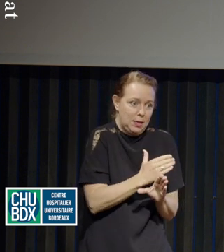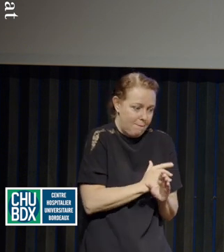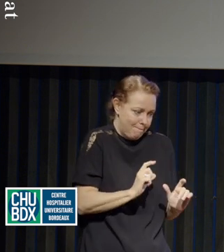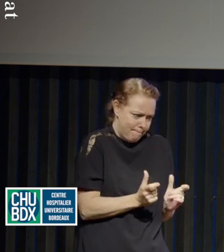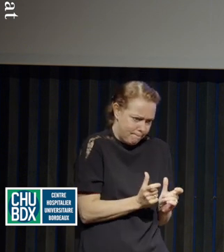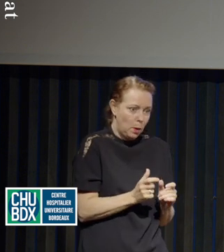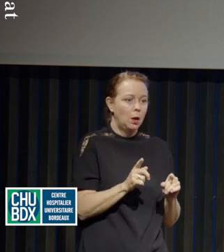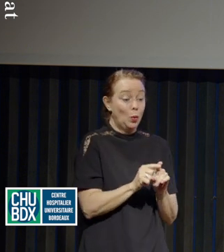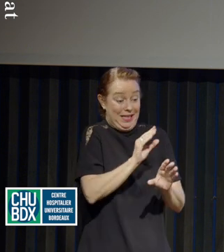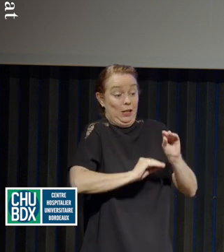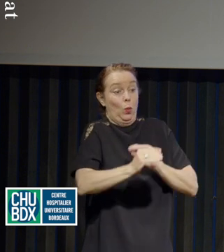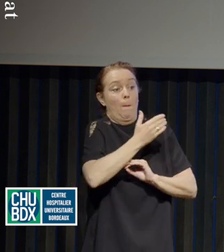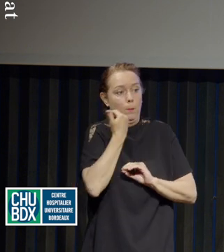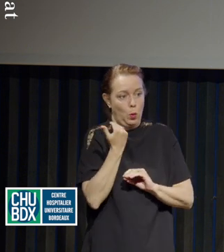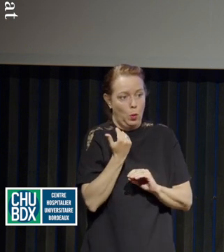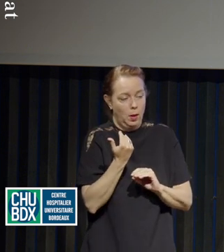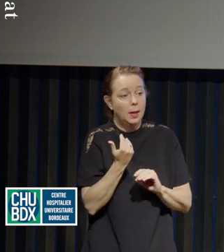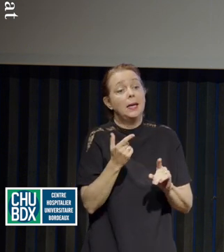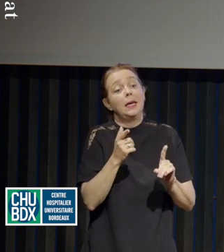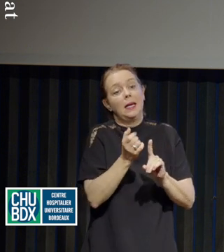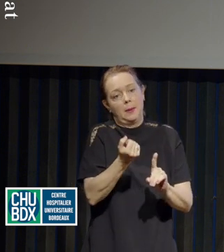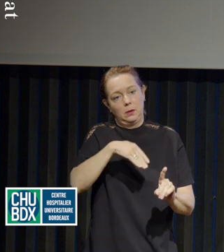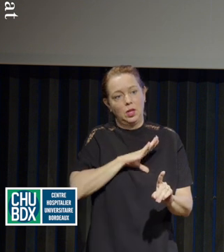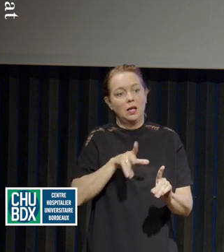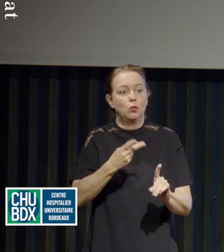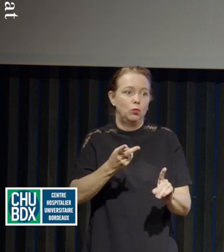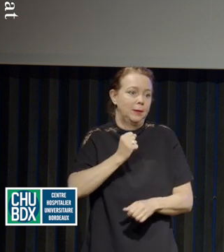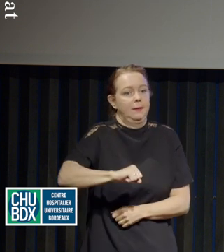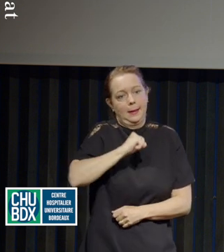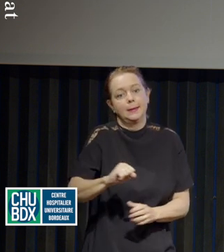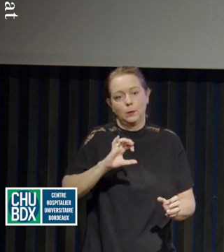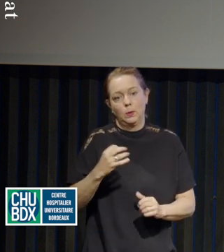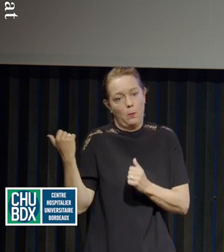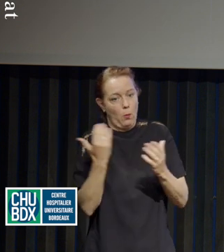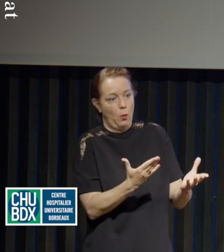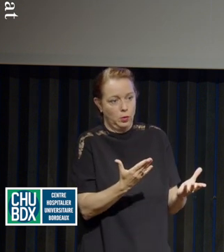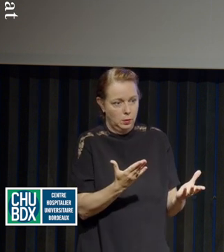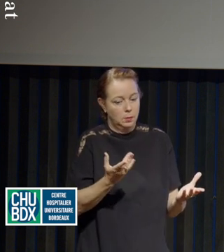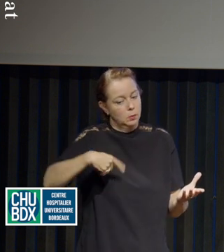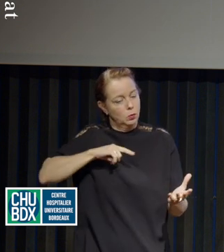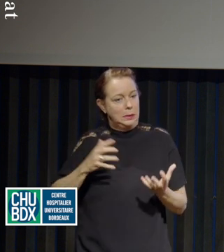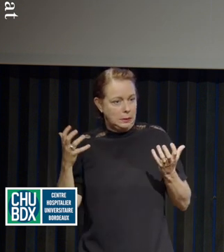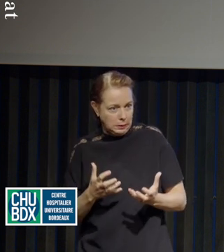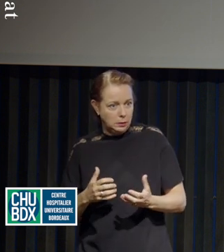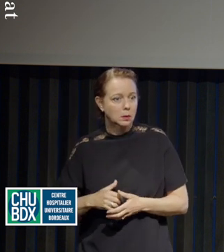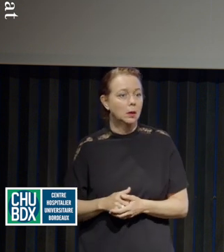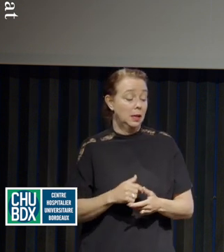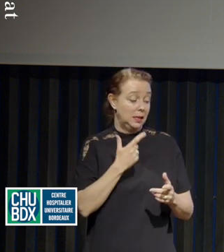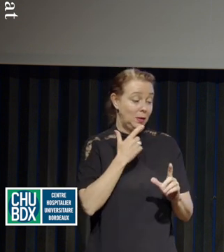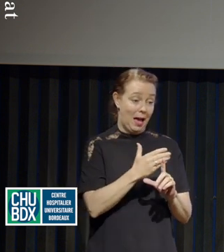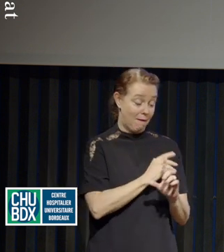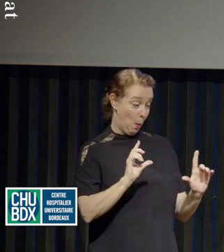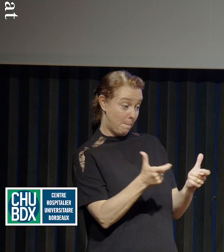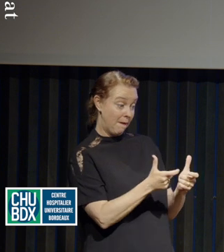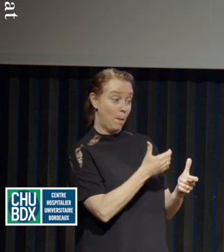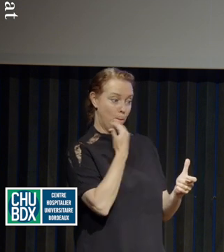aux soins et proposer des prises en charge potentiellement beaucoup plus efficaces avec une amélioration du pronostic, avec